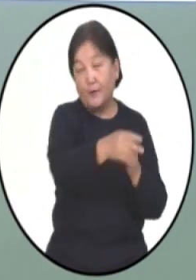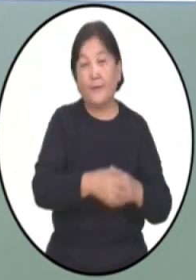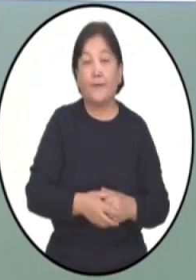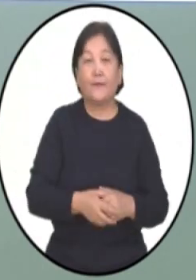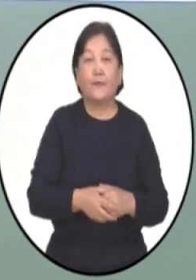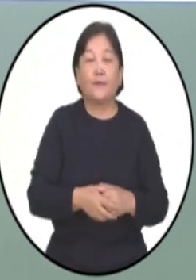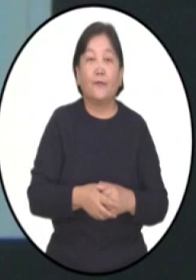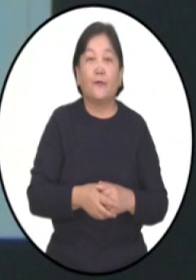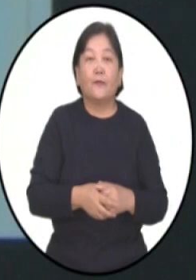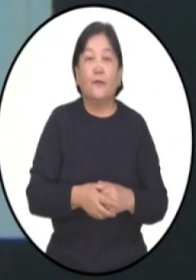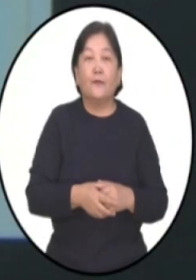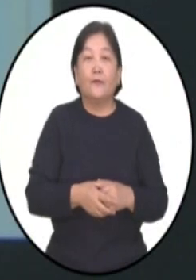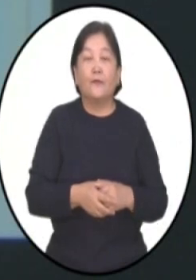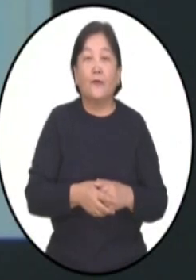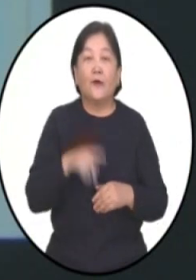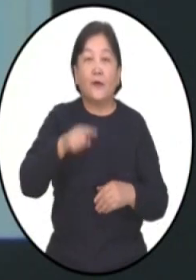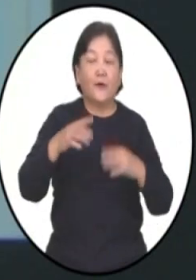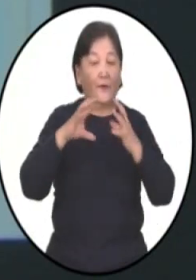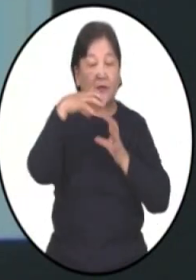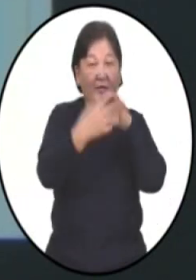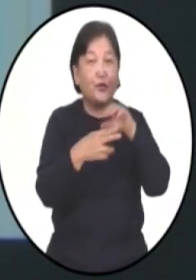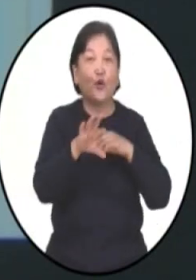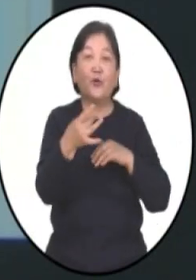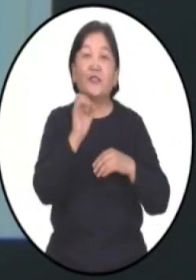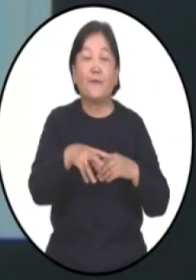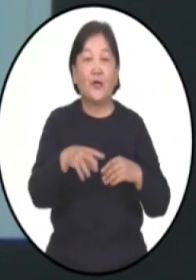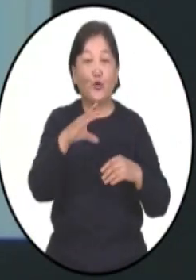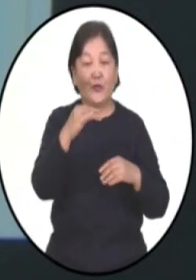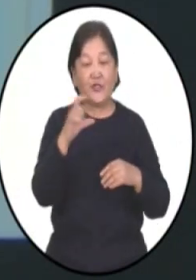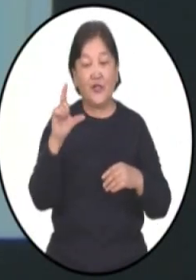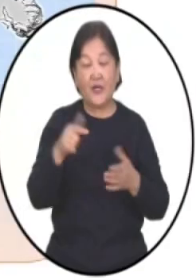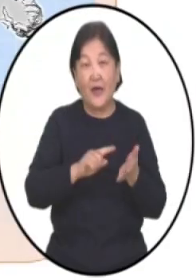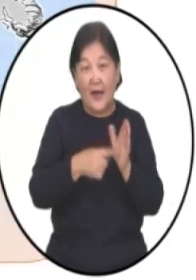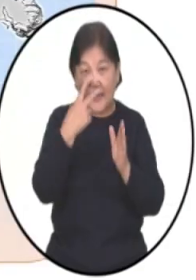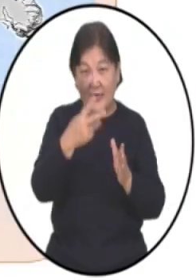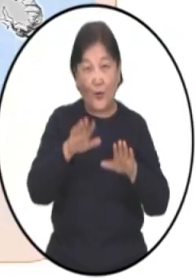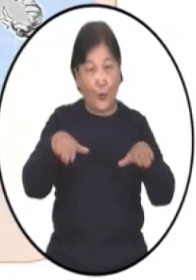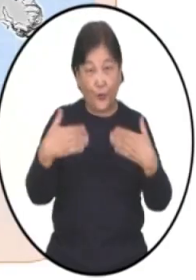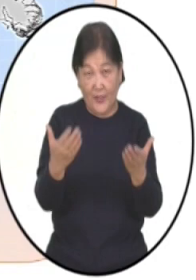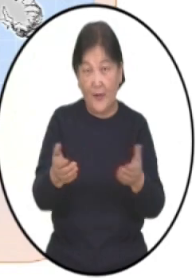давуу талтай. За энэ дэлхийн төмөр замын сүлжээний зураг байна. Бүгдээрээ сайтар ажиглаараа хүмүүс ээ.